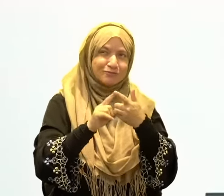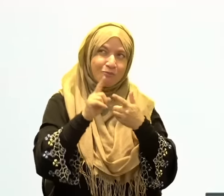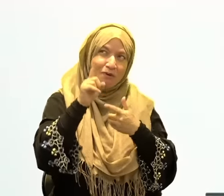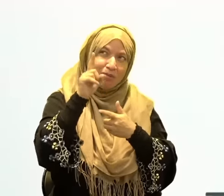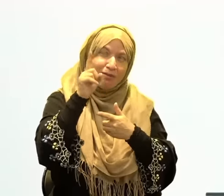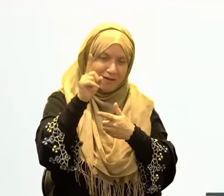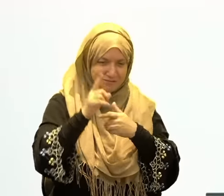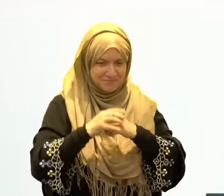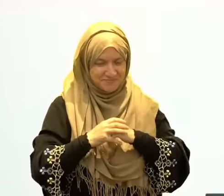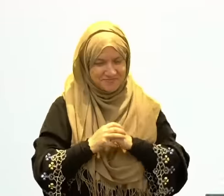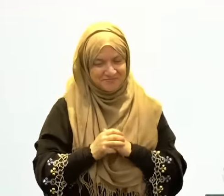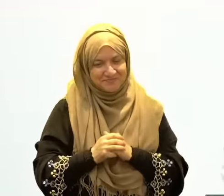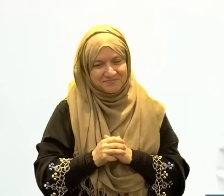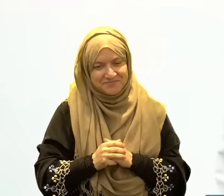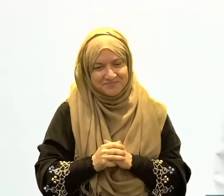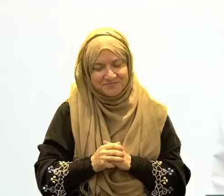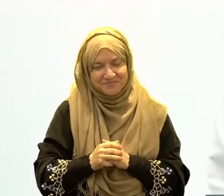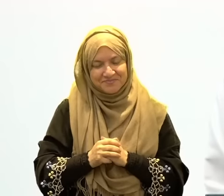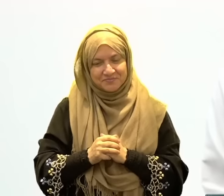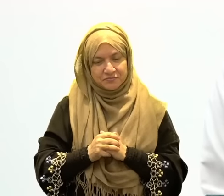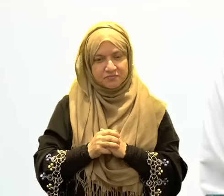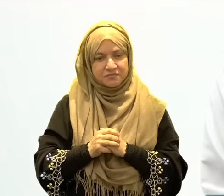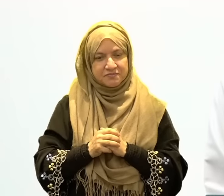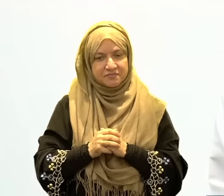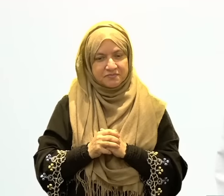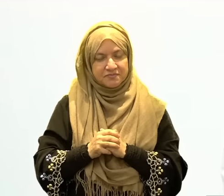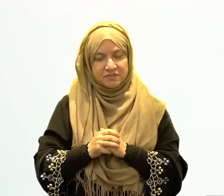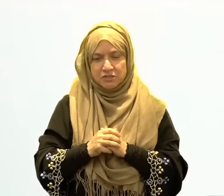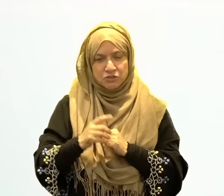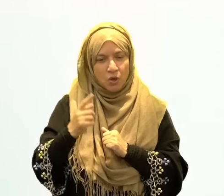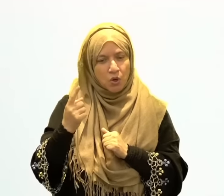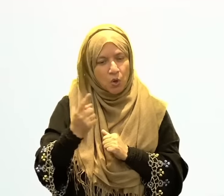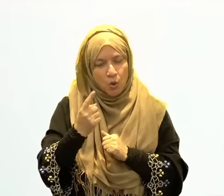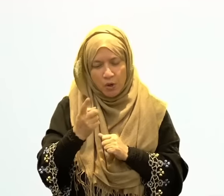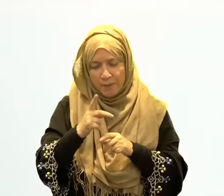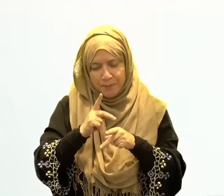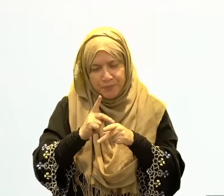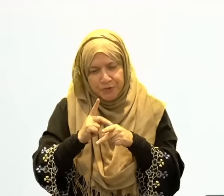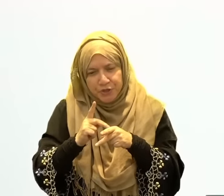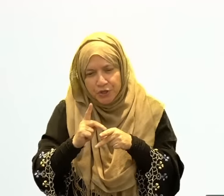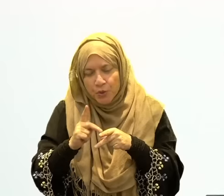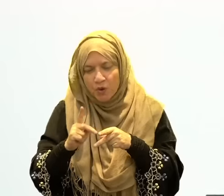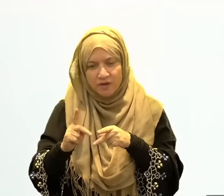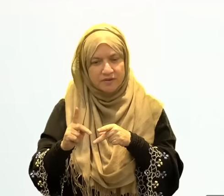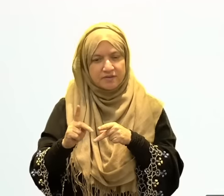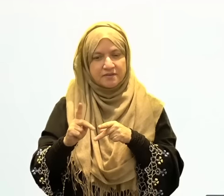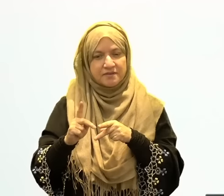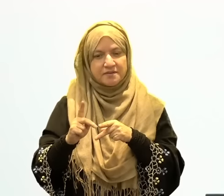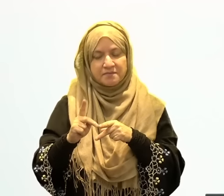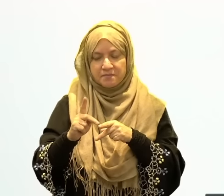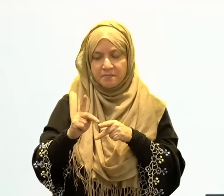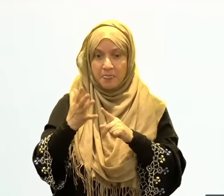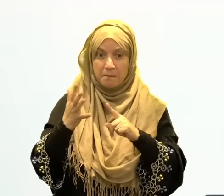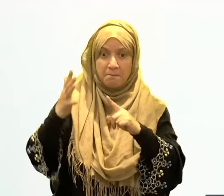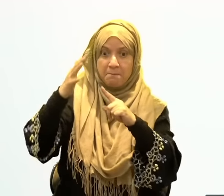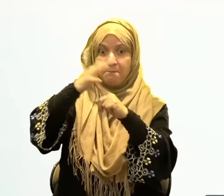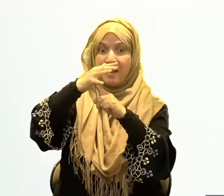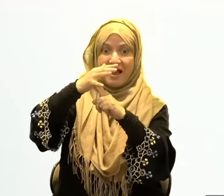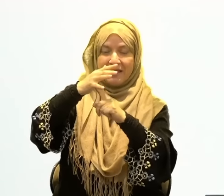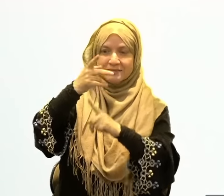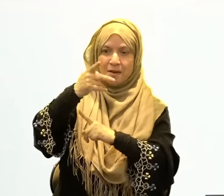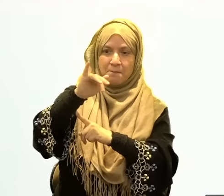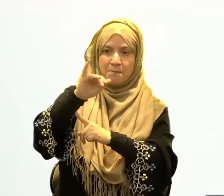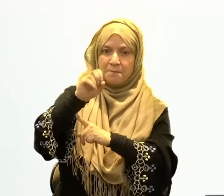ibn Rajab rahimahullah, he says that some of the pious predecessors used to say, خاف الله على قدر قدرته عليك واستحي